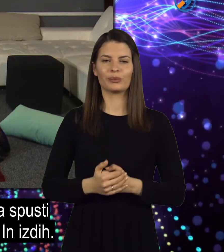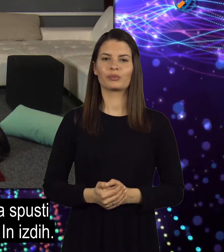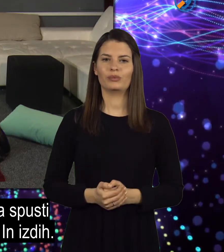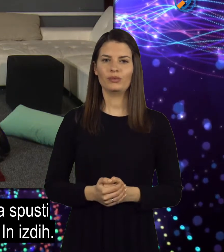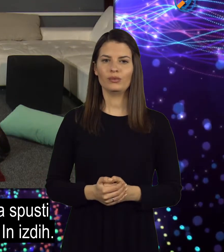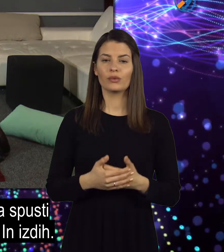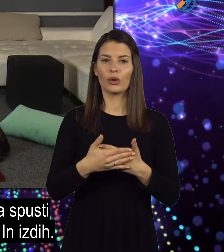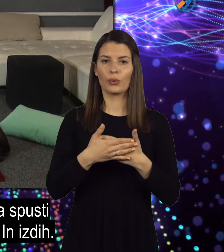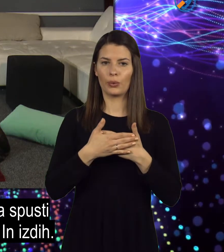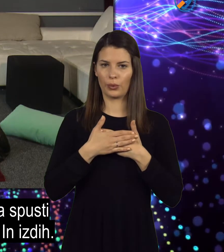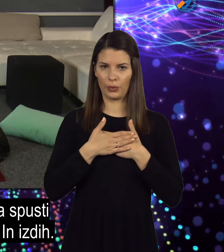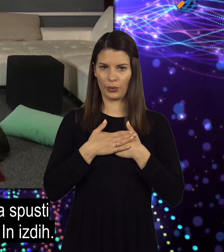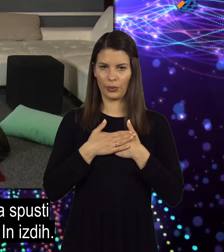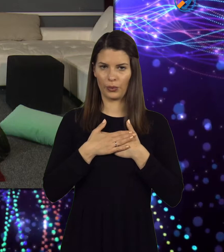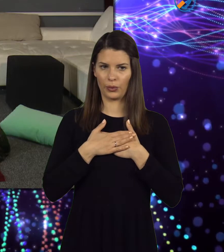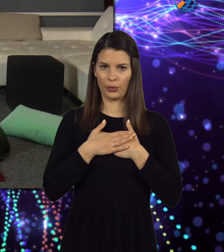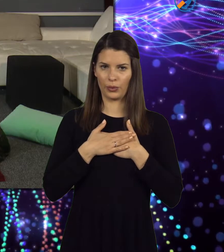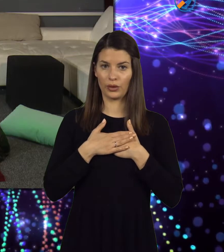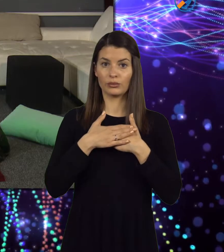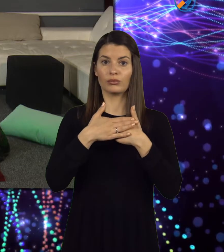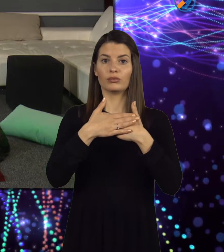notri. In izdih,